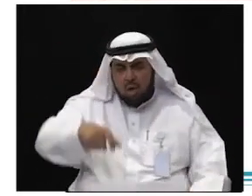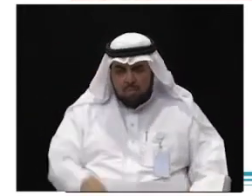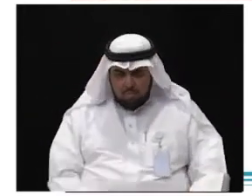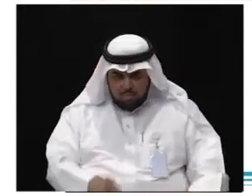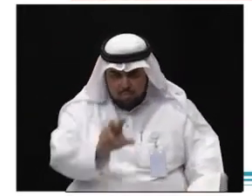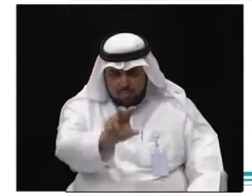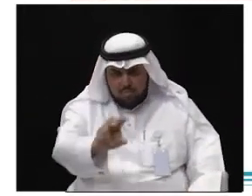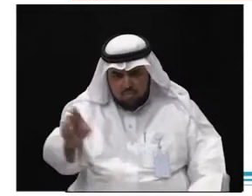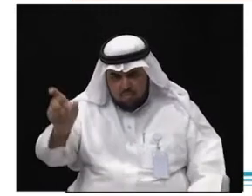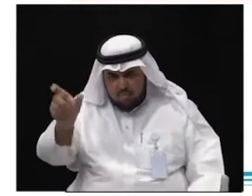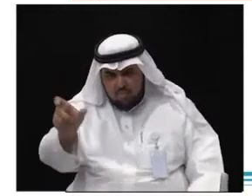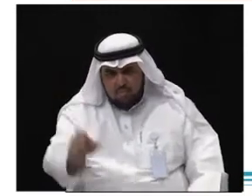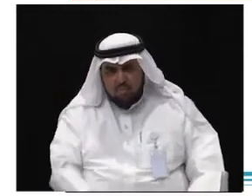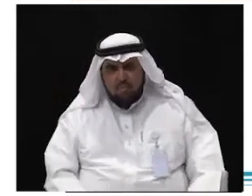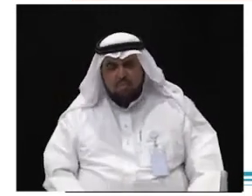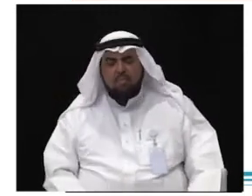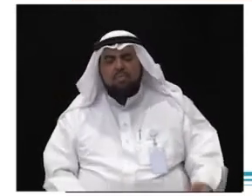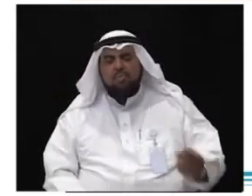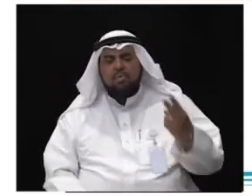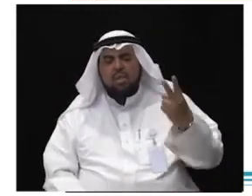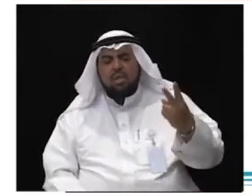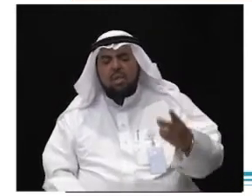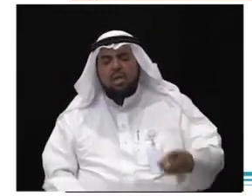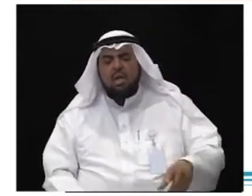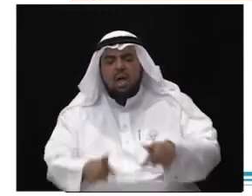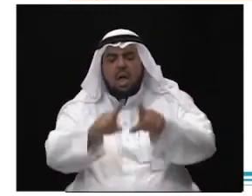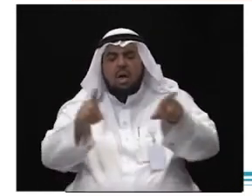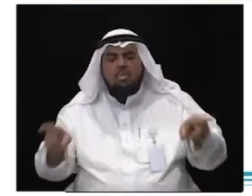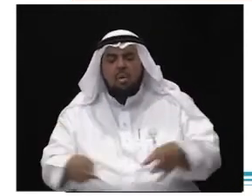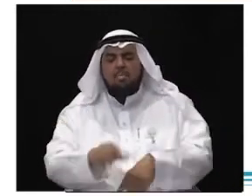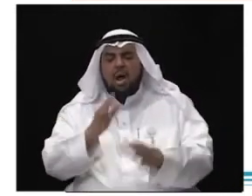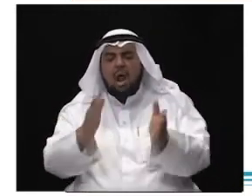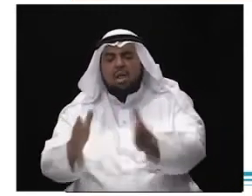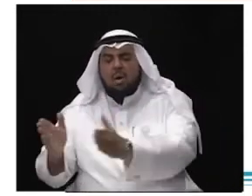بارك الله فيكم. رقم 2، مربع الأدوات.